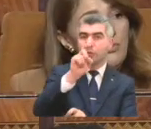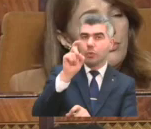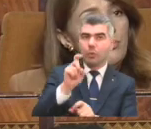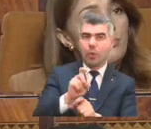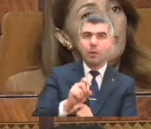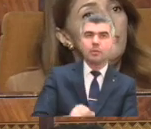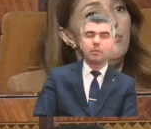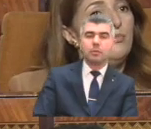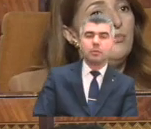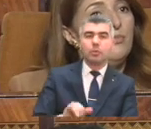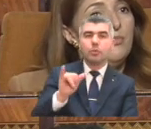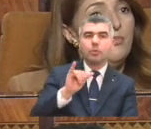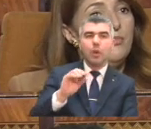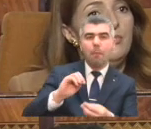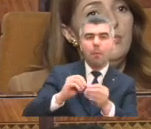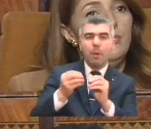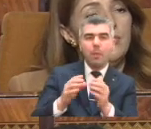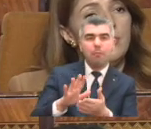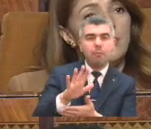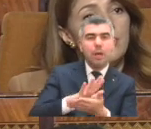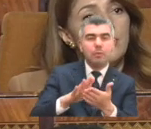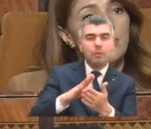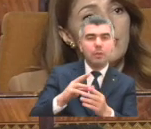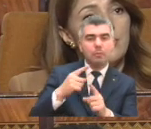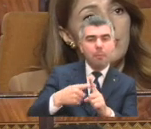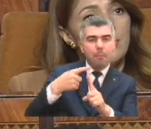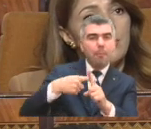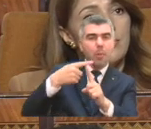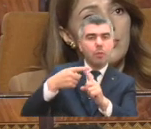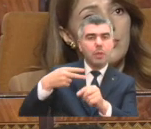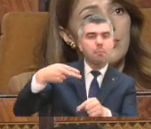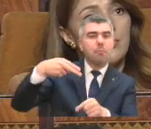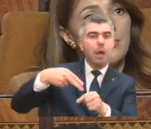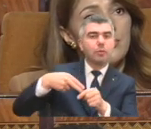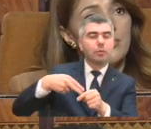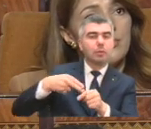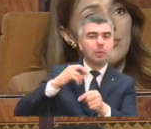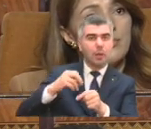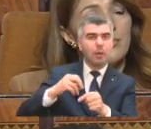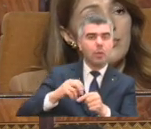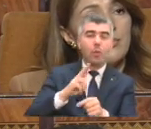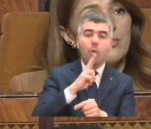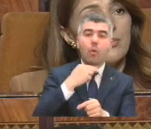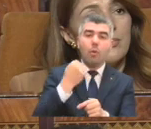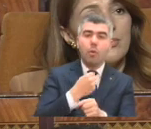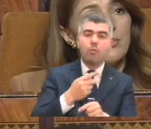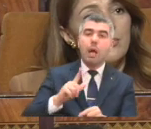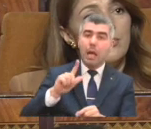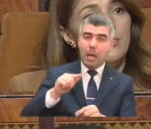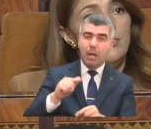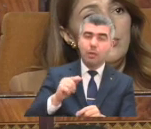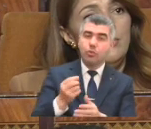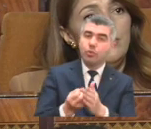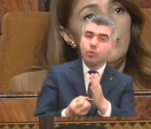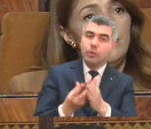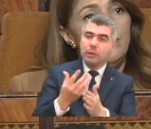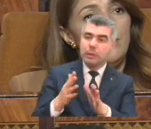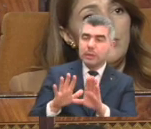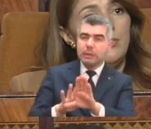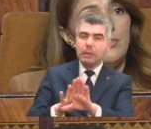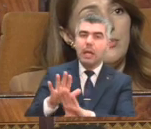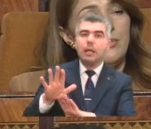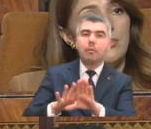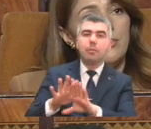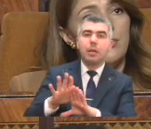عن إشكالية ارتفاع أسعار المحروقات ومدى توفر الحكومة على مخرجات معينة وتدابير